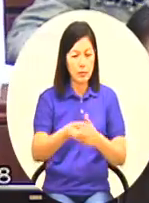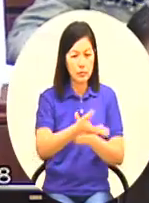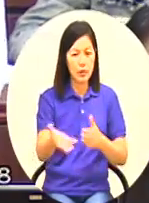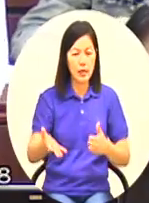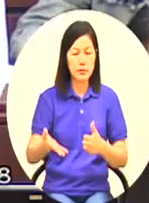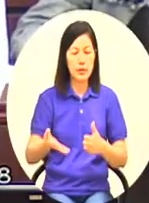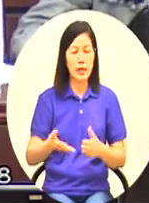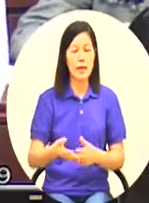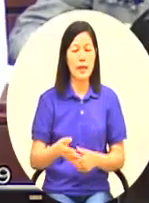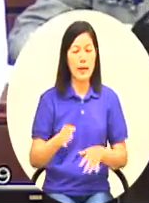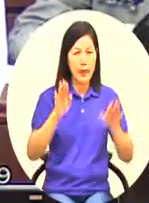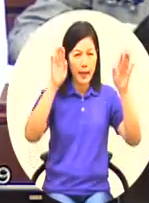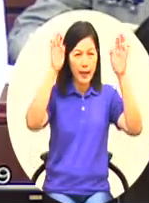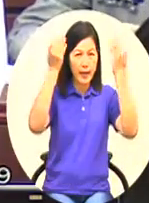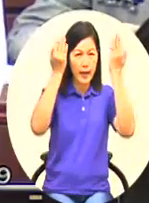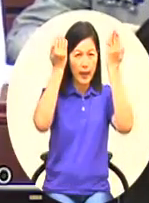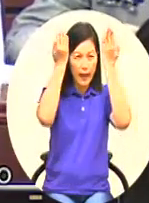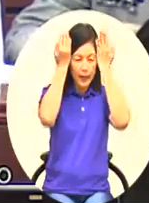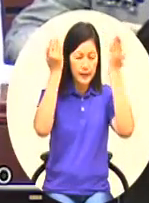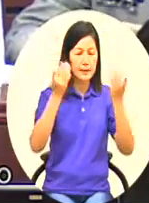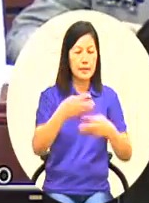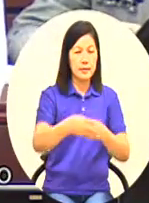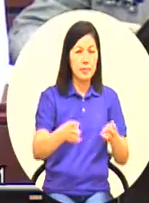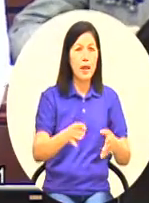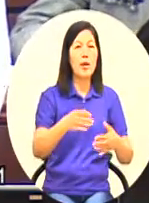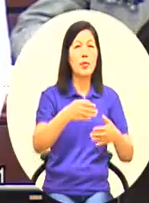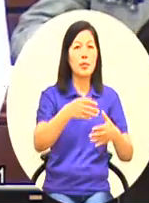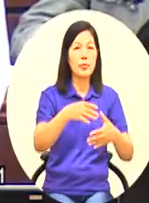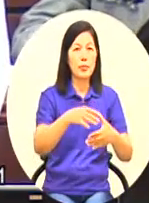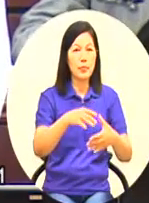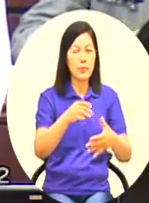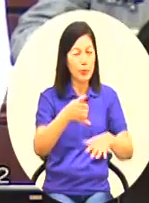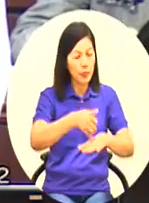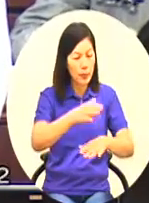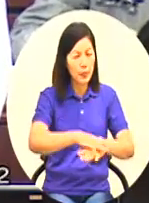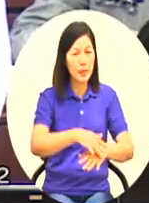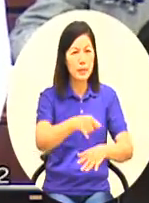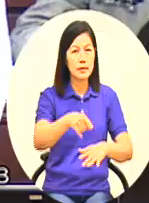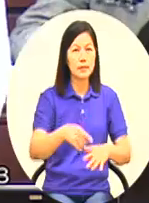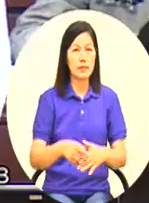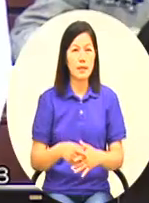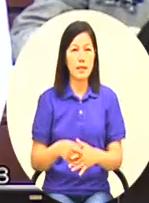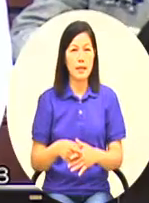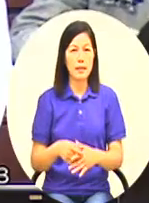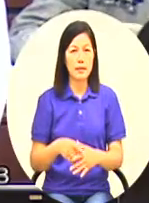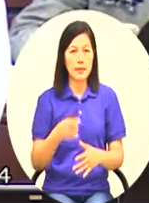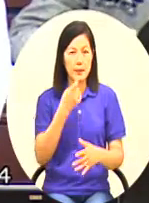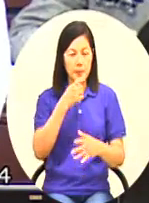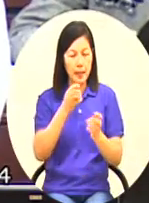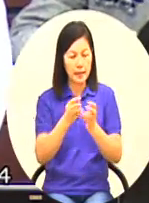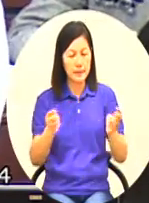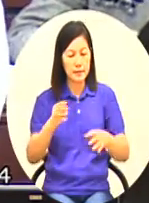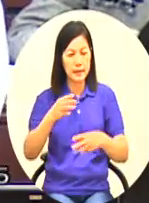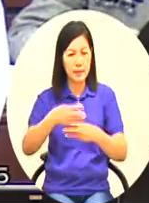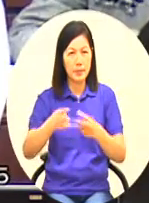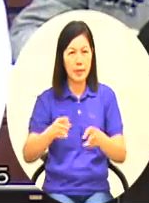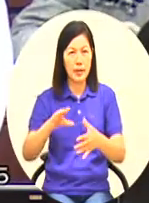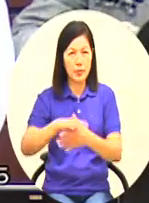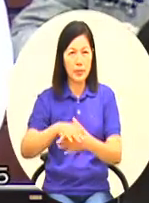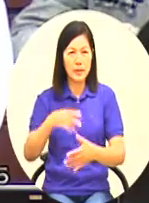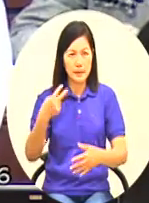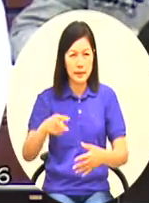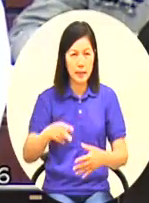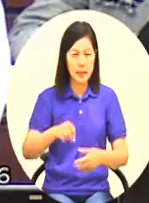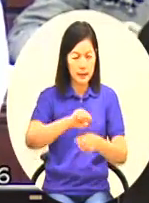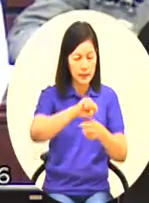甲白线斑蚊来共款，所以吼，咱伫迄个宣导迄个有关迄个登革热防治的时阵，即马拢甲纸卡拢甲加起，就讲